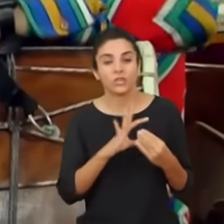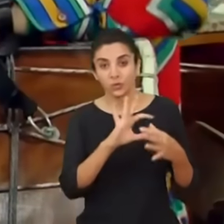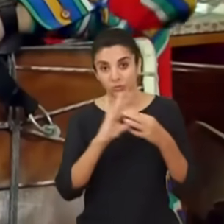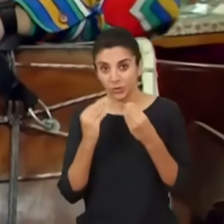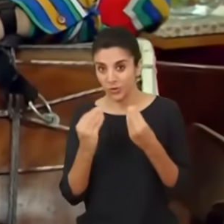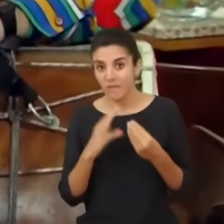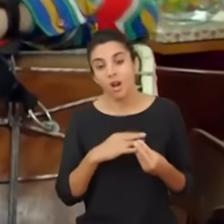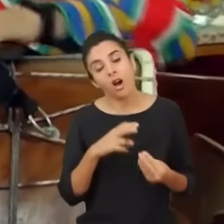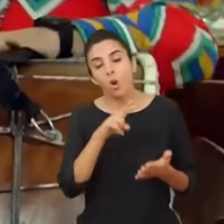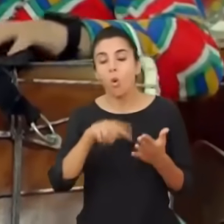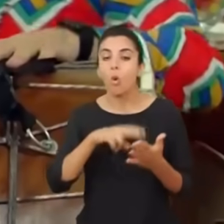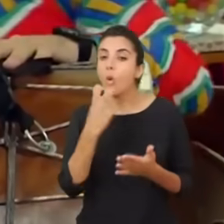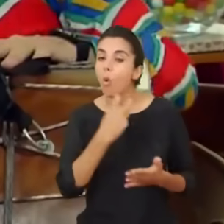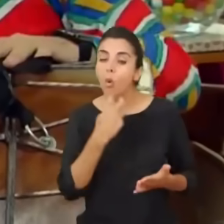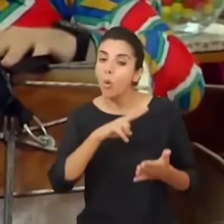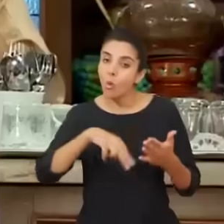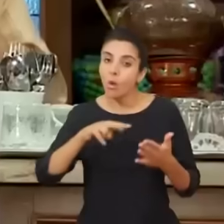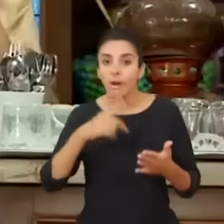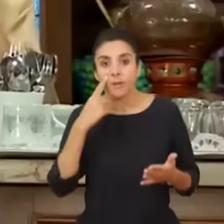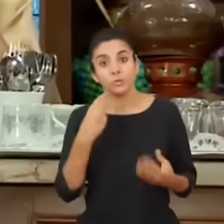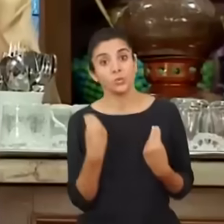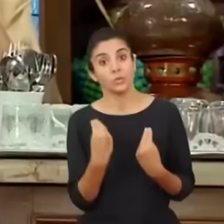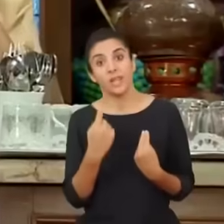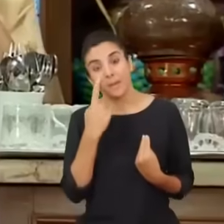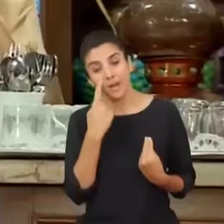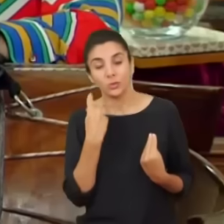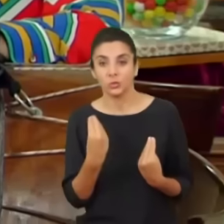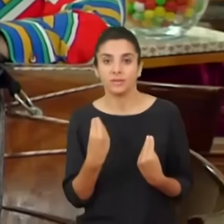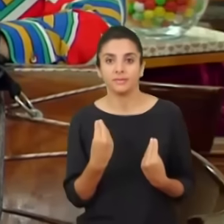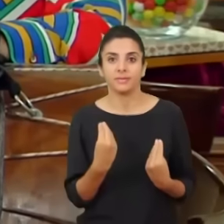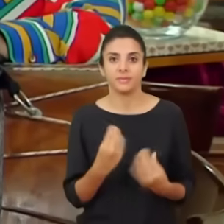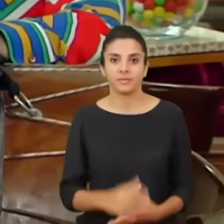Ha. Oku. Çok güzel ha.